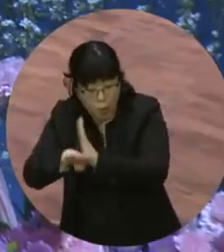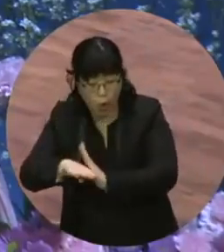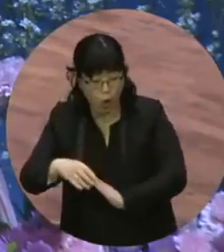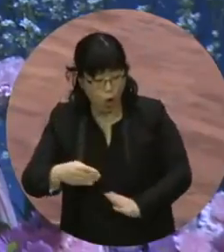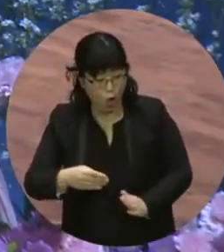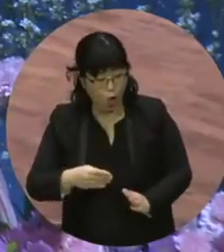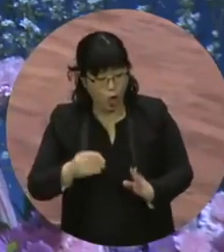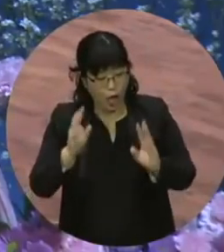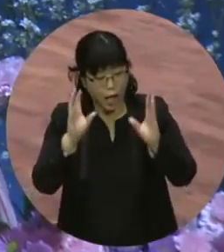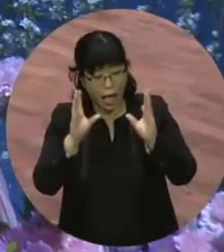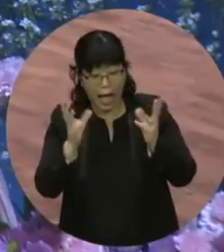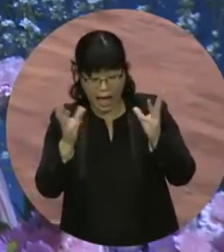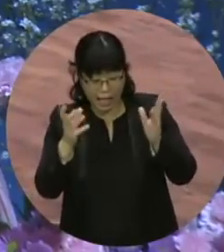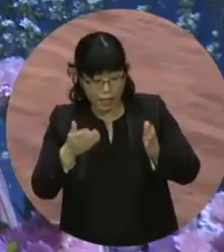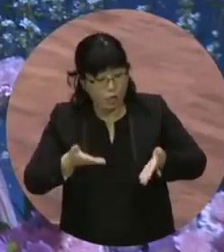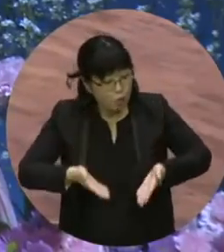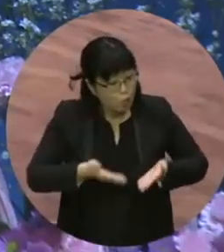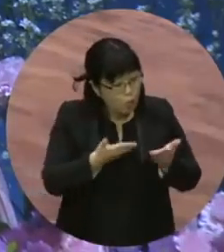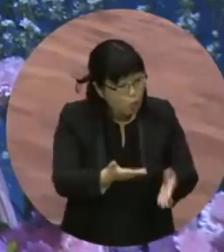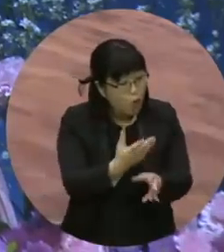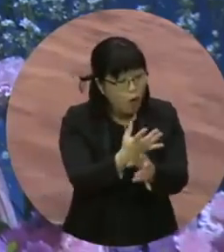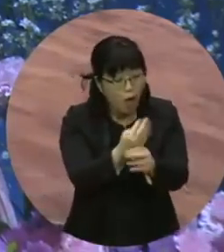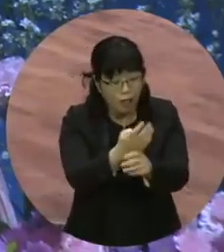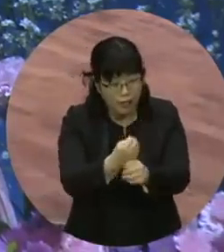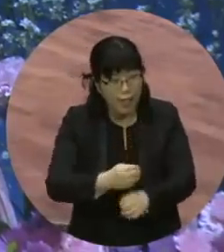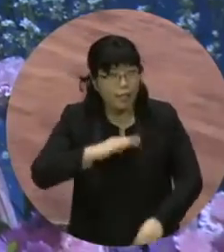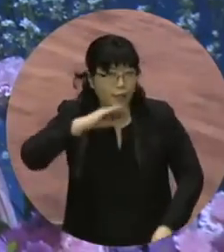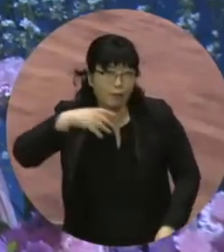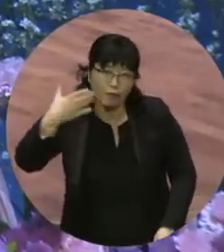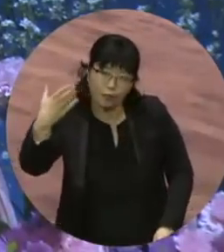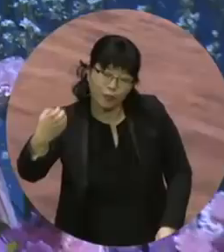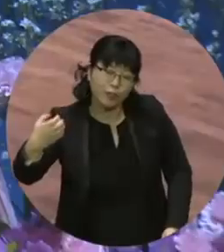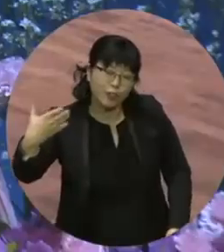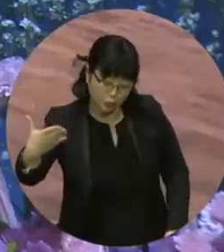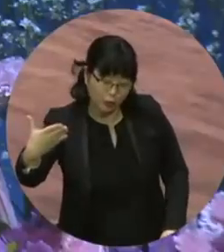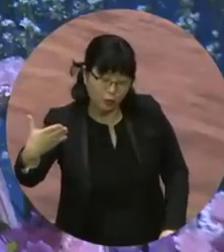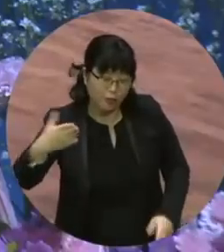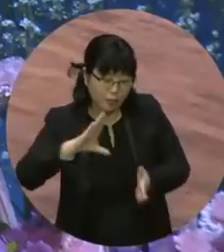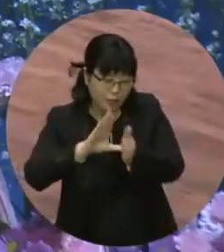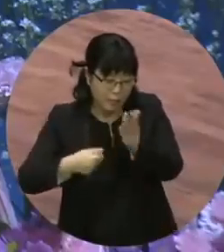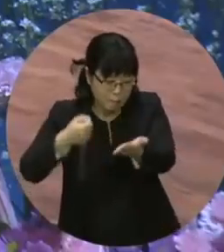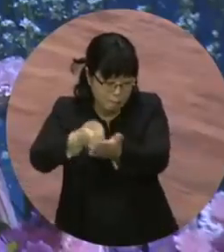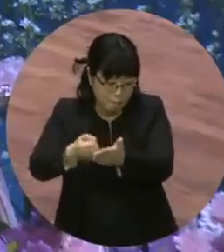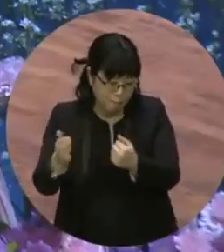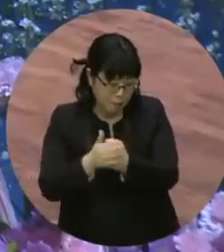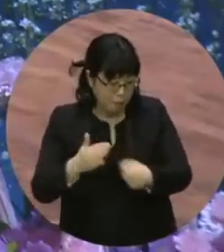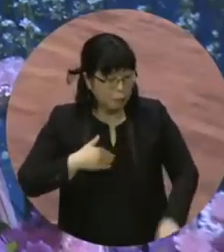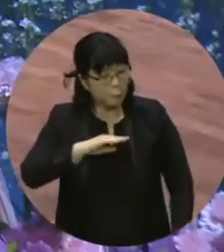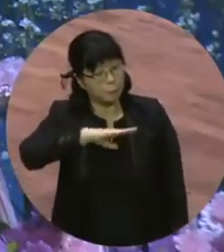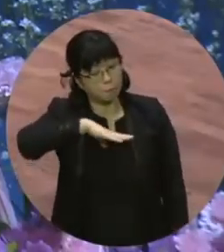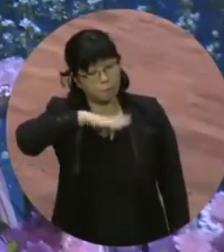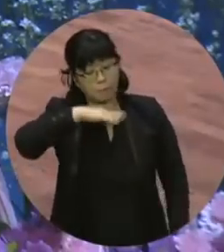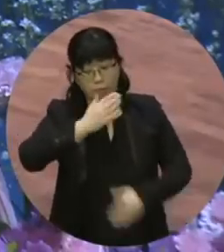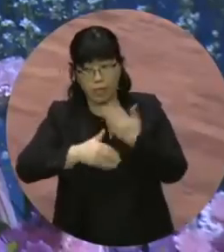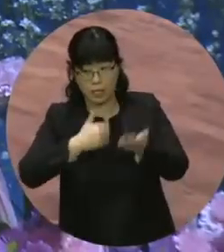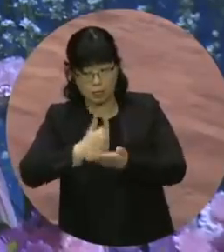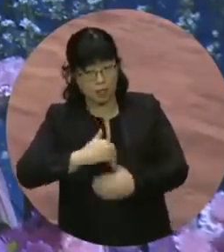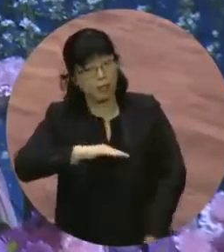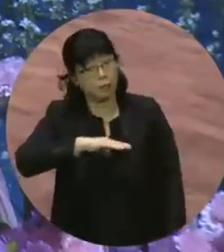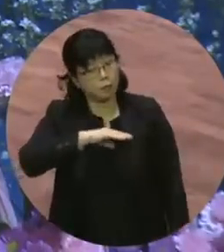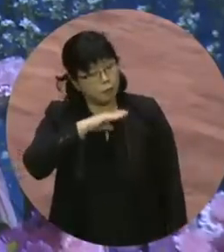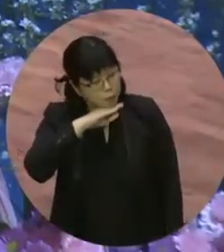80세 아들 낳을 수 있어요. 그래서 기다린 거예요. 하나님이 전혀 불가능할 나이 때까지.